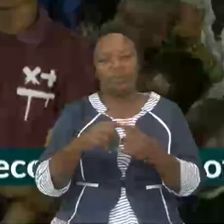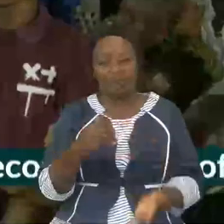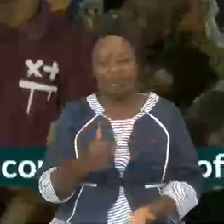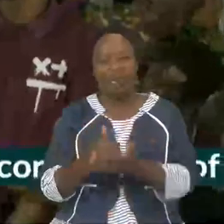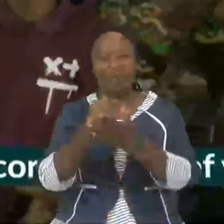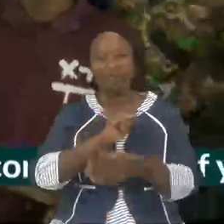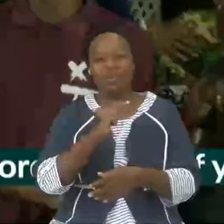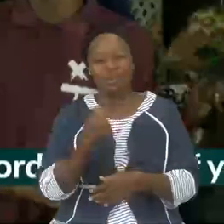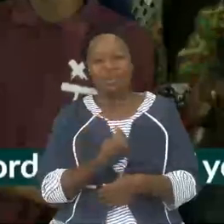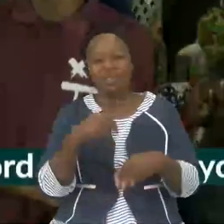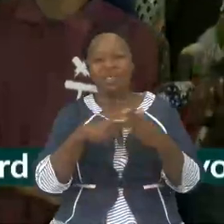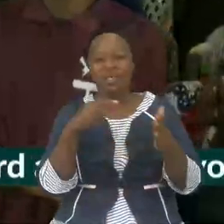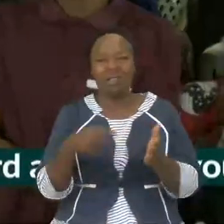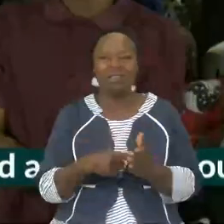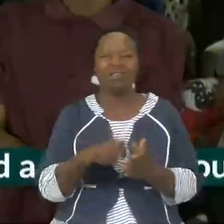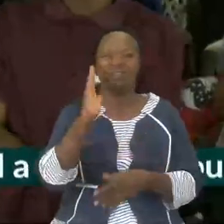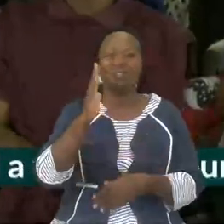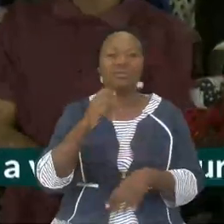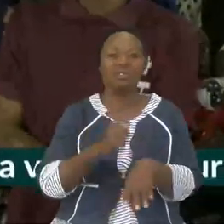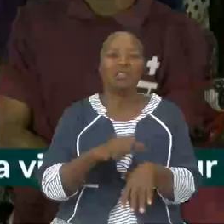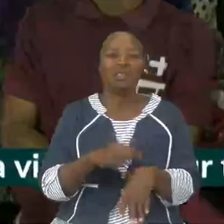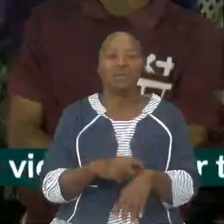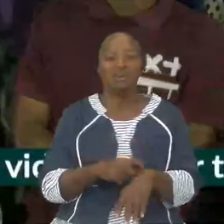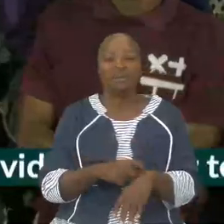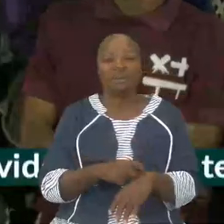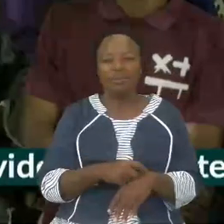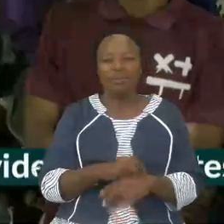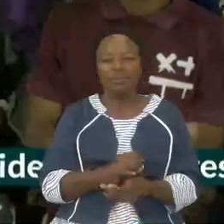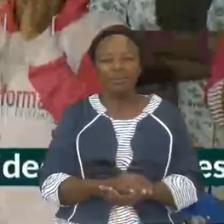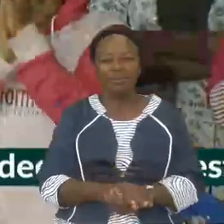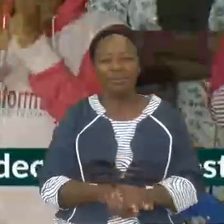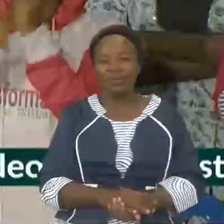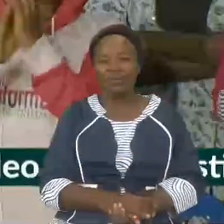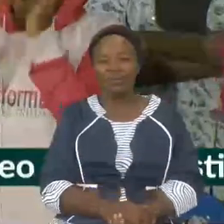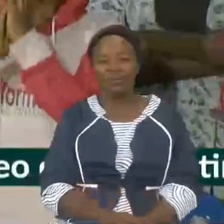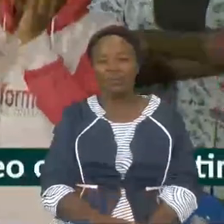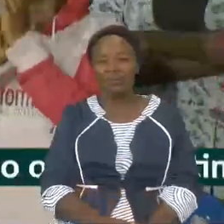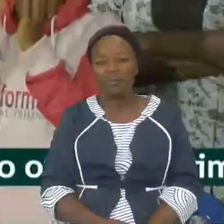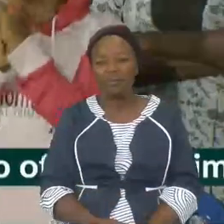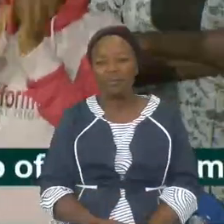L'heure est au témoignage maintenant.